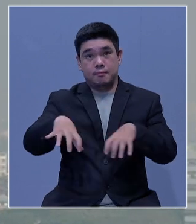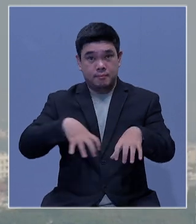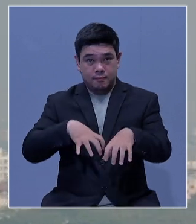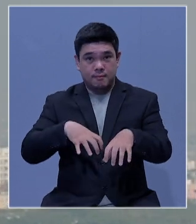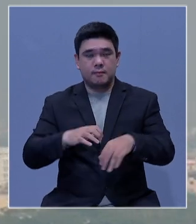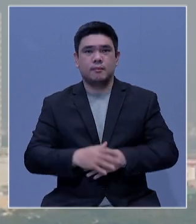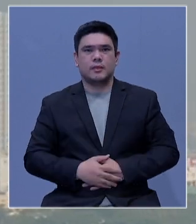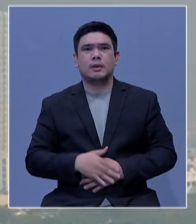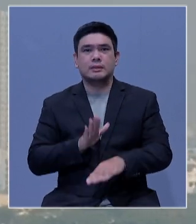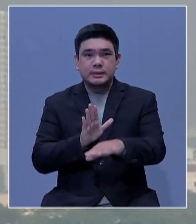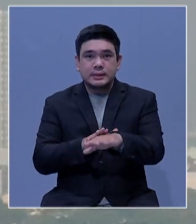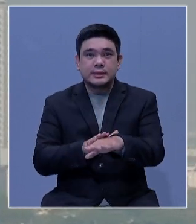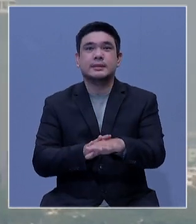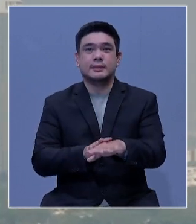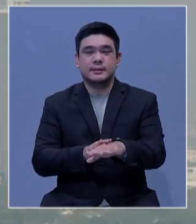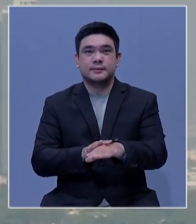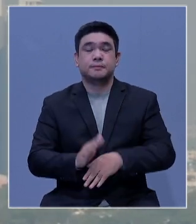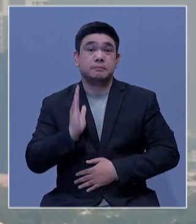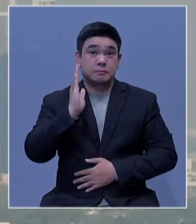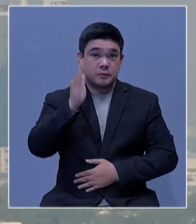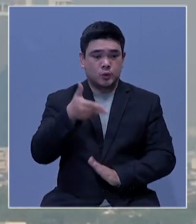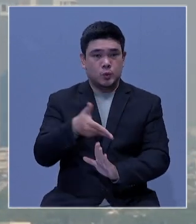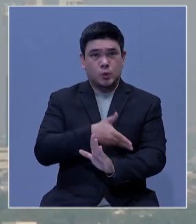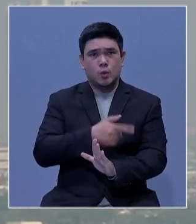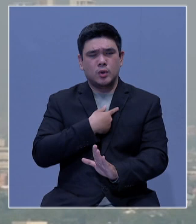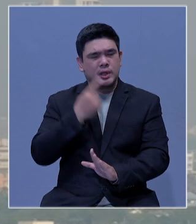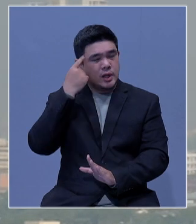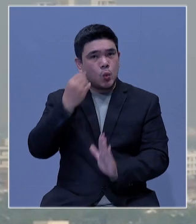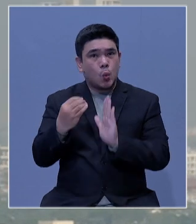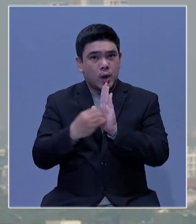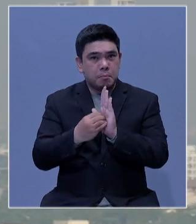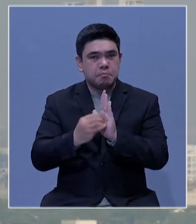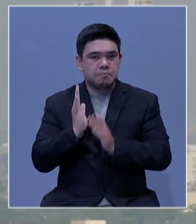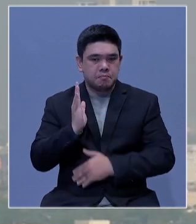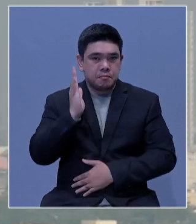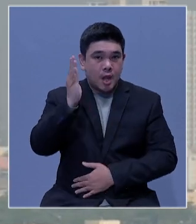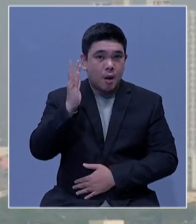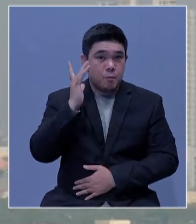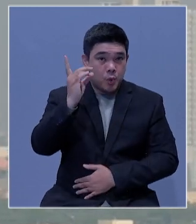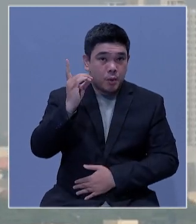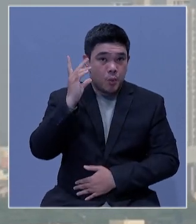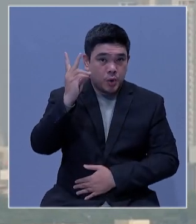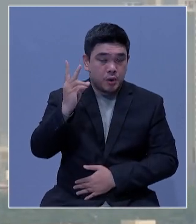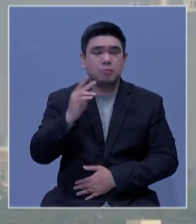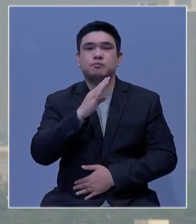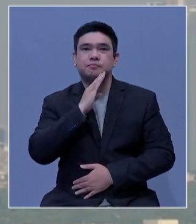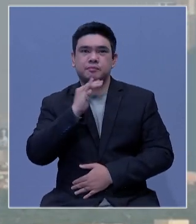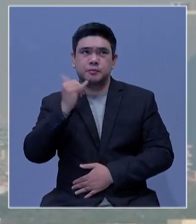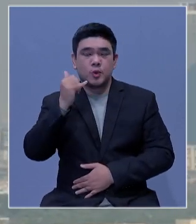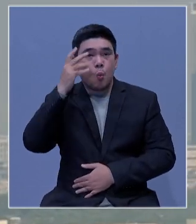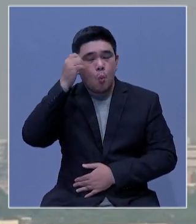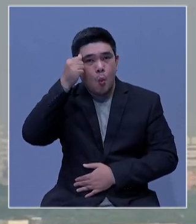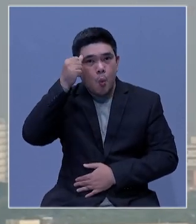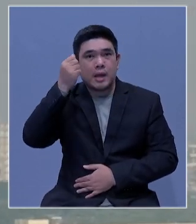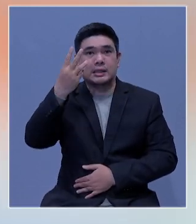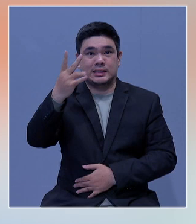ซึ่งอันนี้เตือนคุณผู้ชมล่วงหน้าเลยนะคะเพราะว่ากทมเคาดการกันว่าฝุ่น PM 2.5ในกทมอีก 7วัน